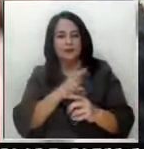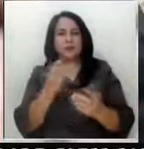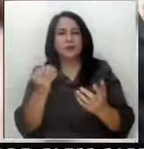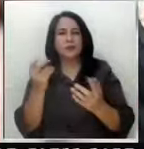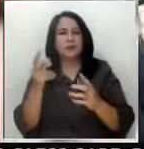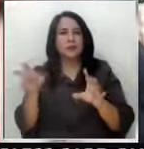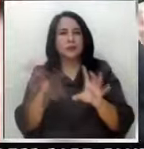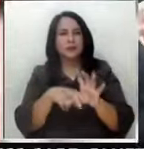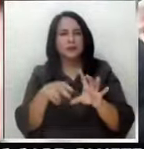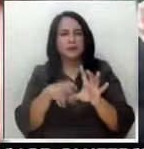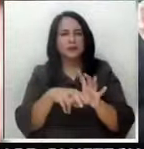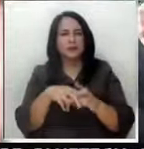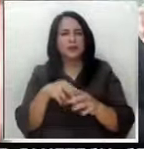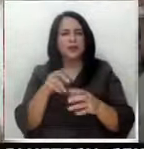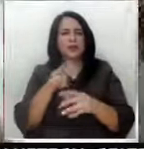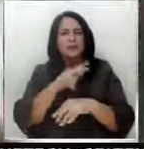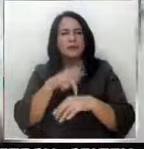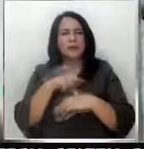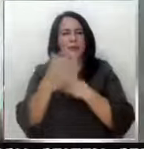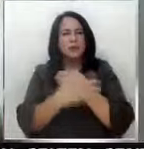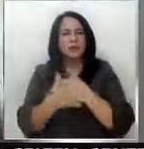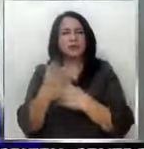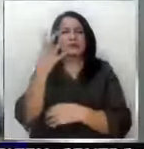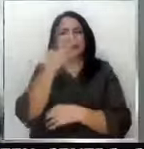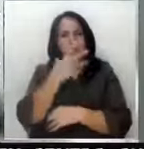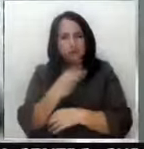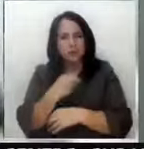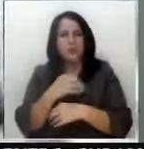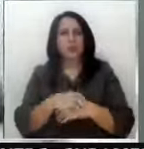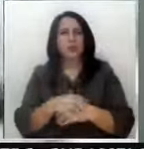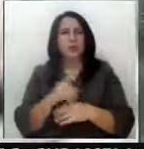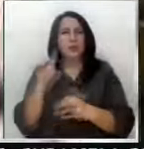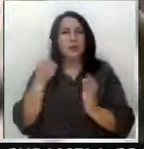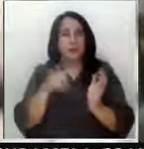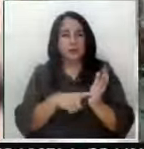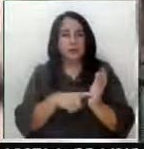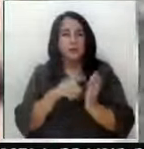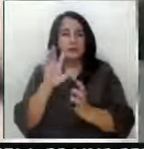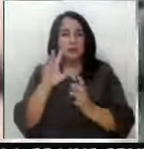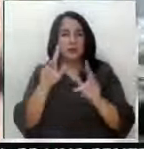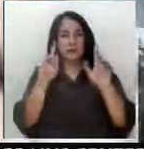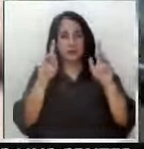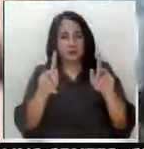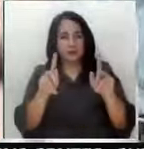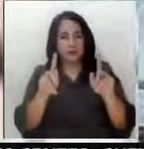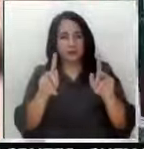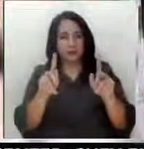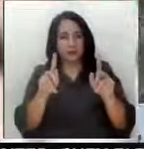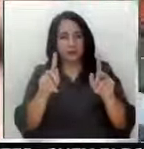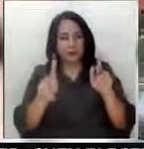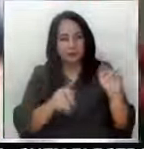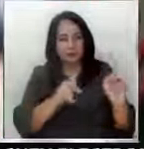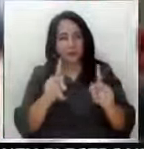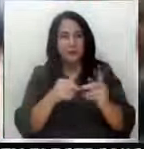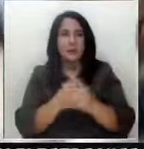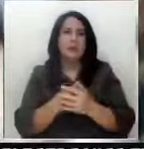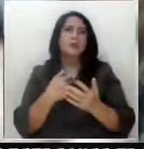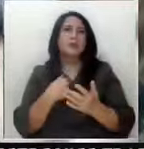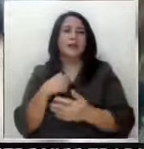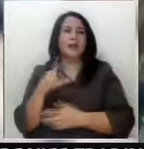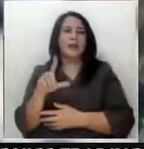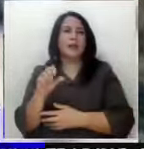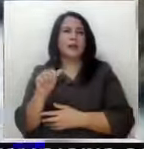Philippine country is beautiful. 1,000 pesos kada limang tao ang renta sa kalesa pero pwede rin Lamborghini. Hindi ko